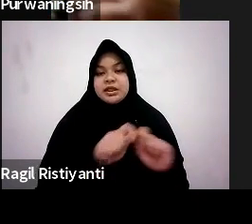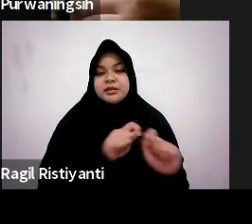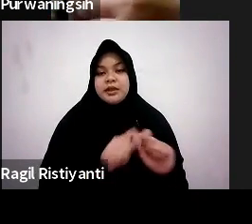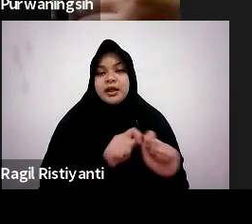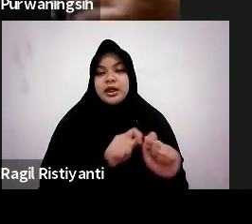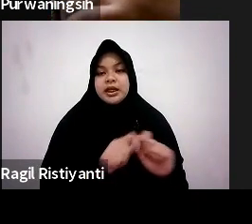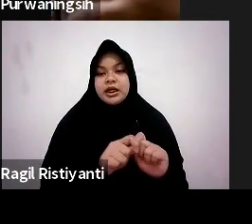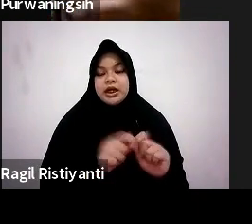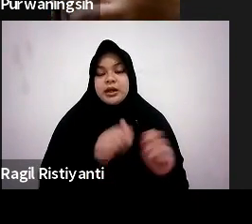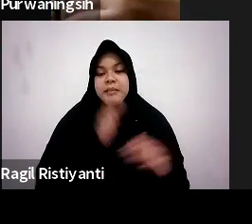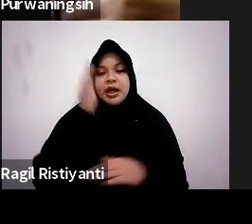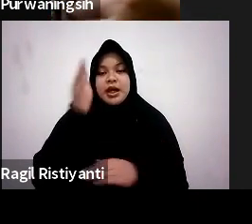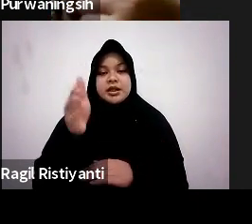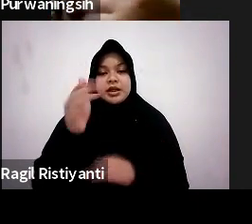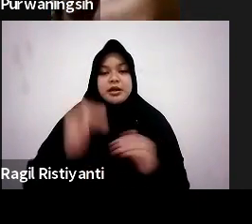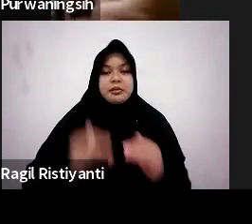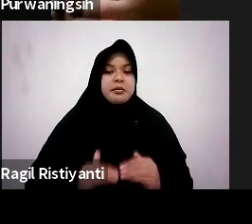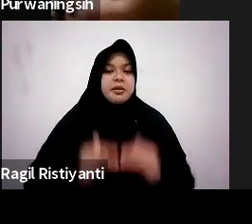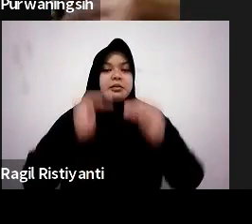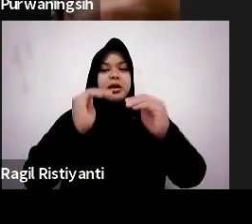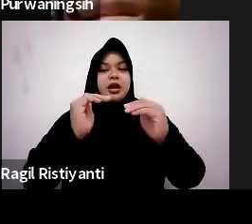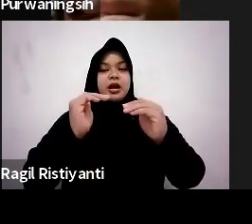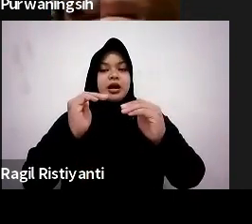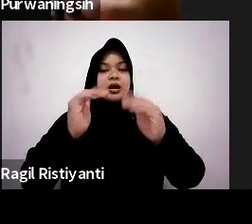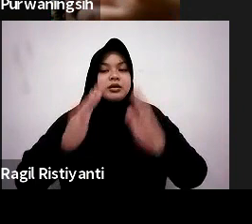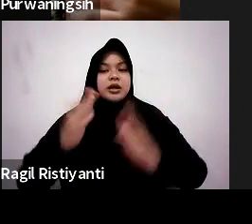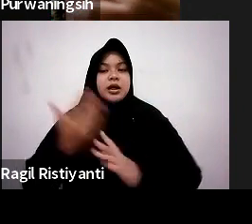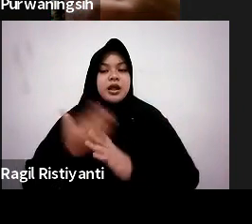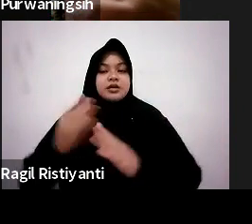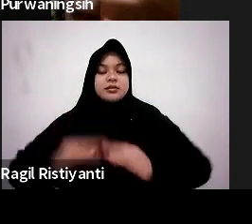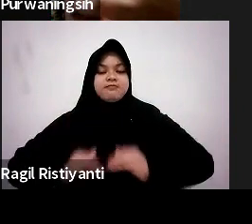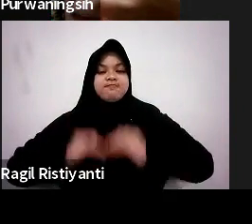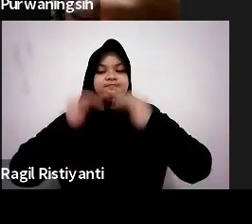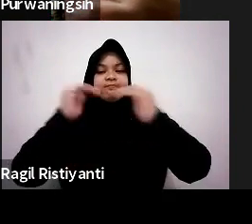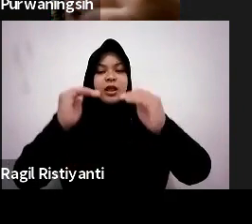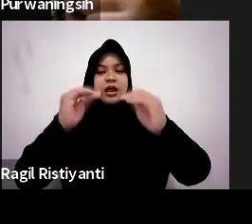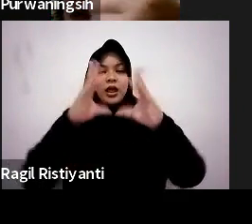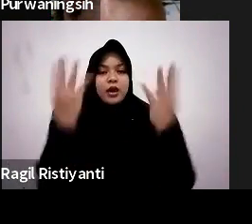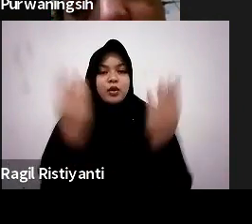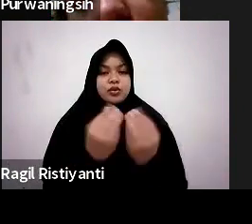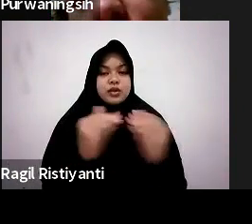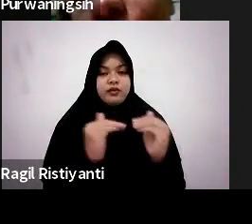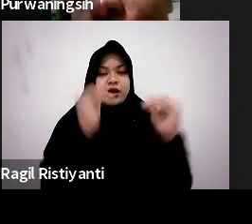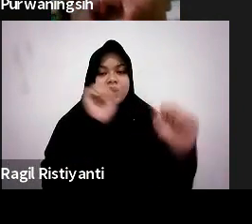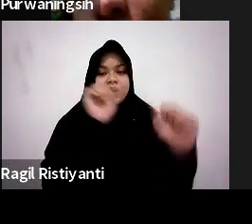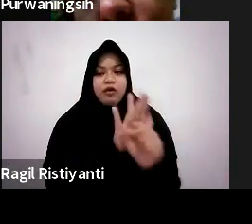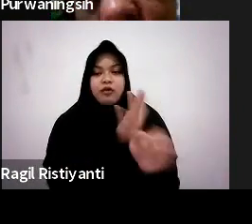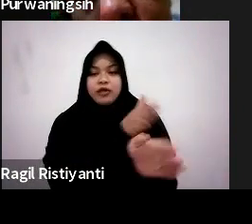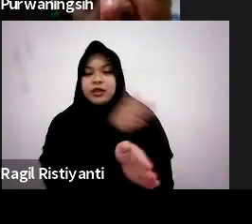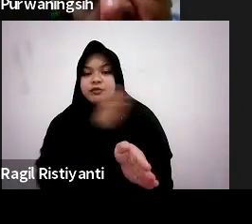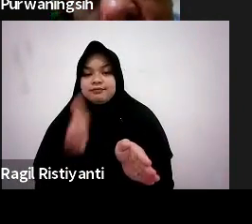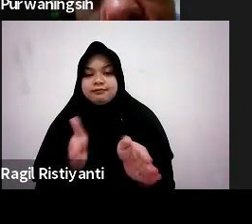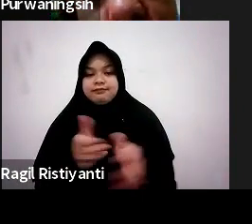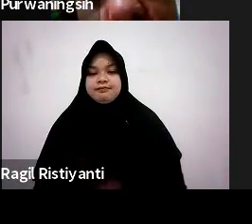masa depan yang lebih baik lebih aksesibel lebih inklusif setelah of it 19 pagi